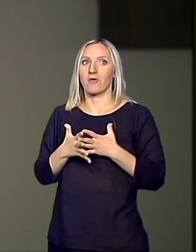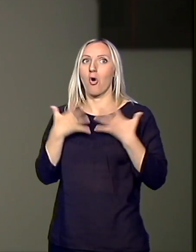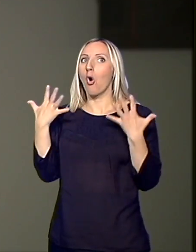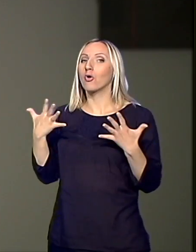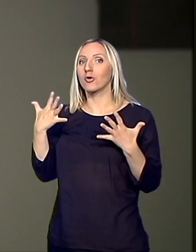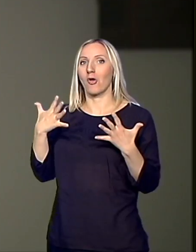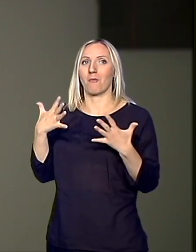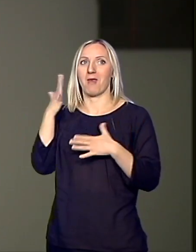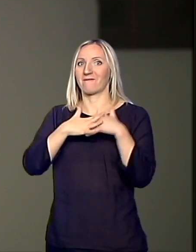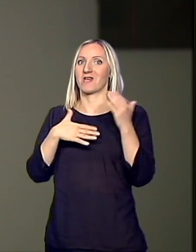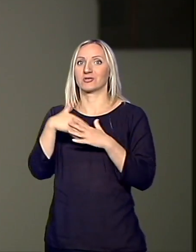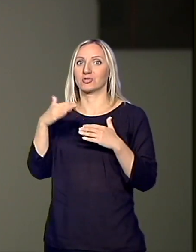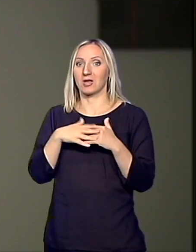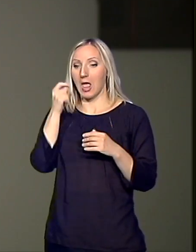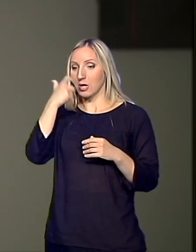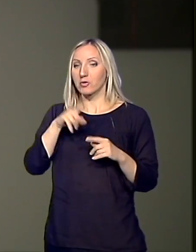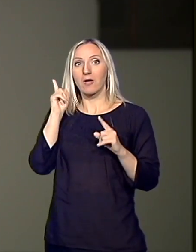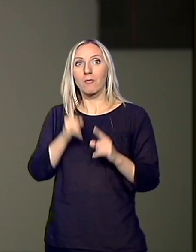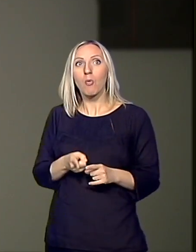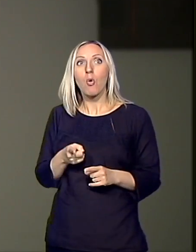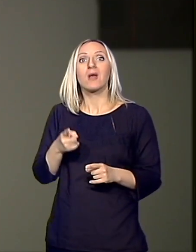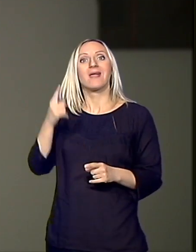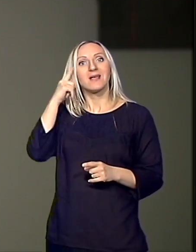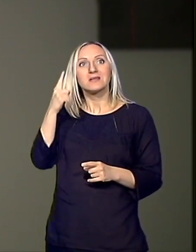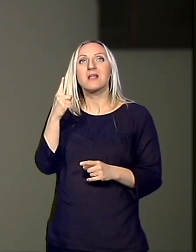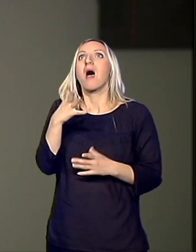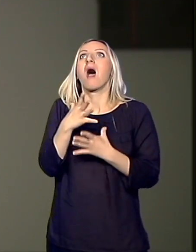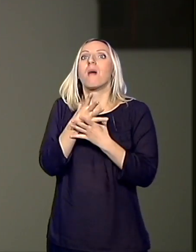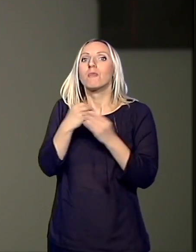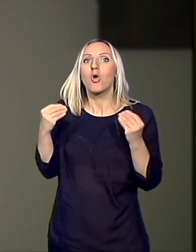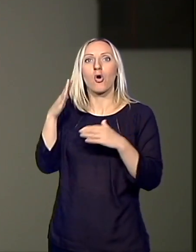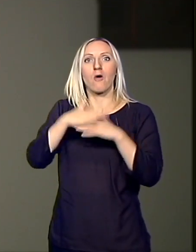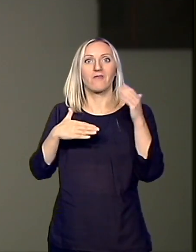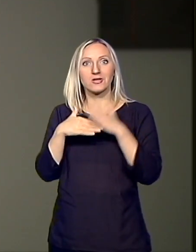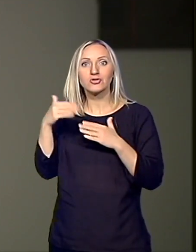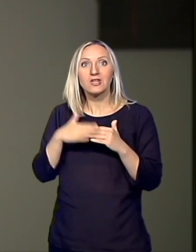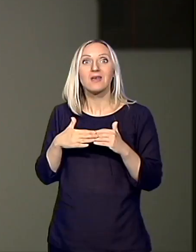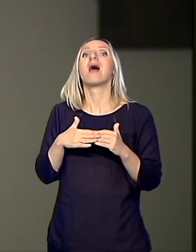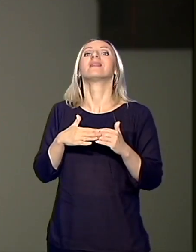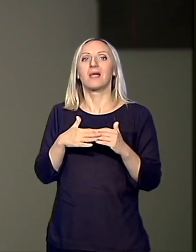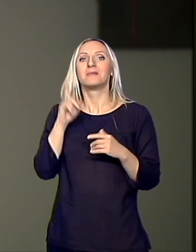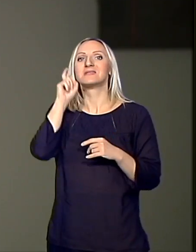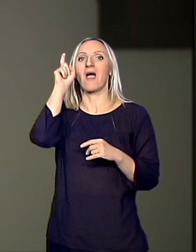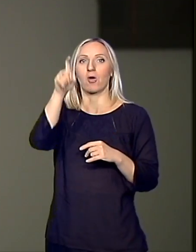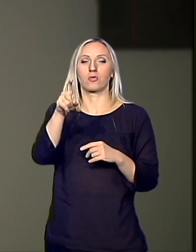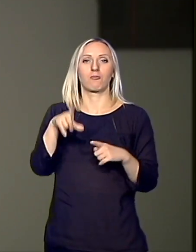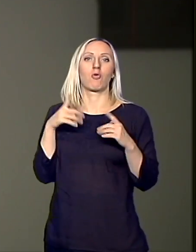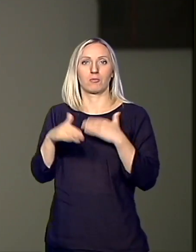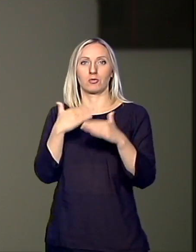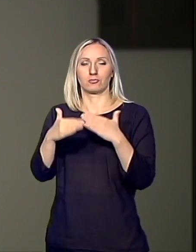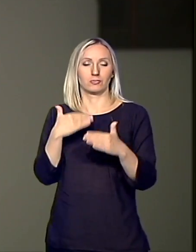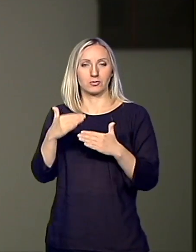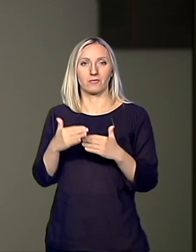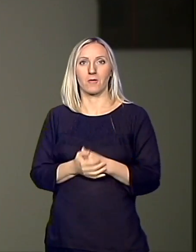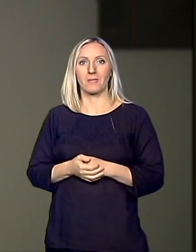veštine. I kako čovek mora da raspolaže sa strašno velikim poznavanjem veština da bi u svakodnevlju učestvovao. Kristi Braun